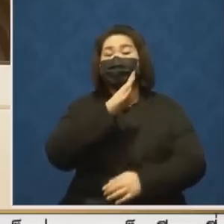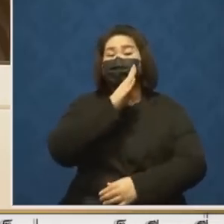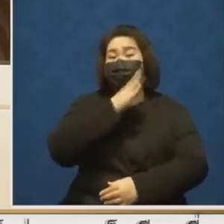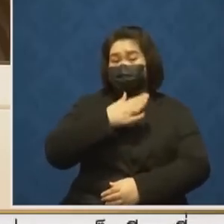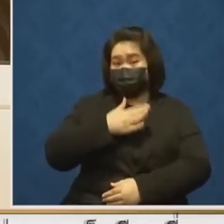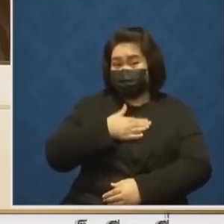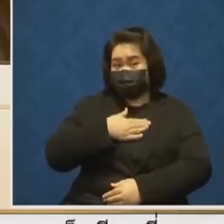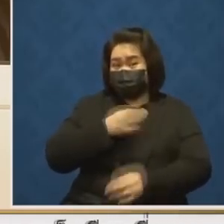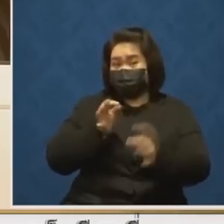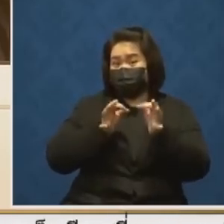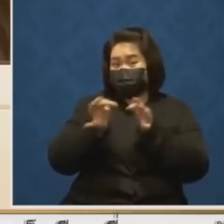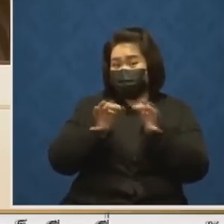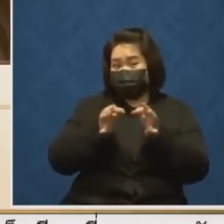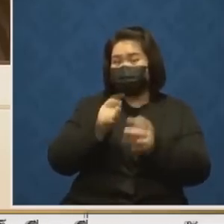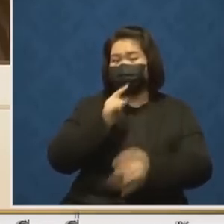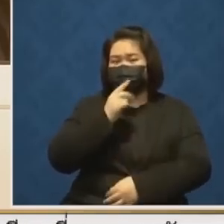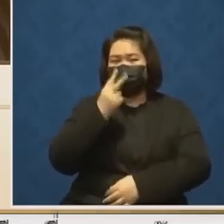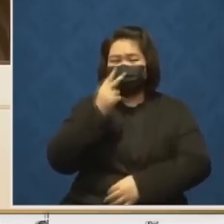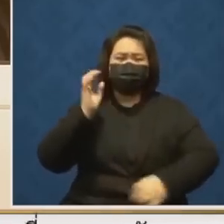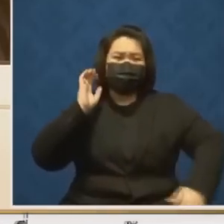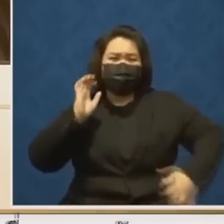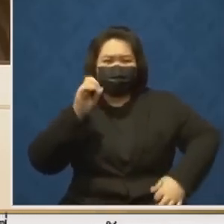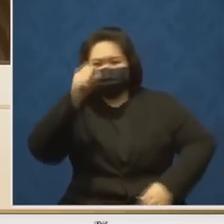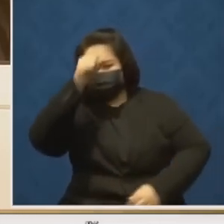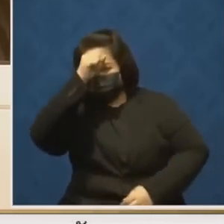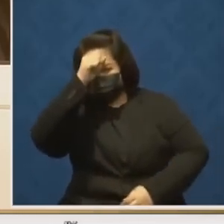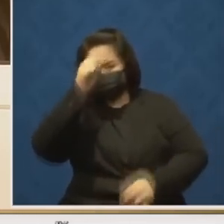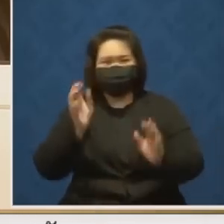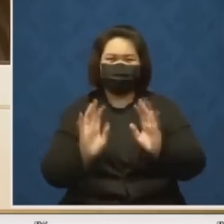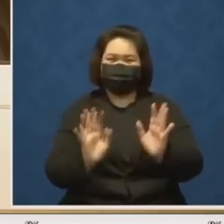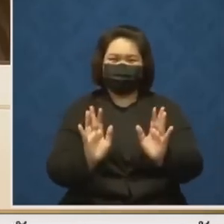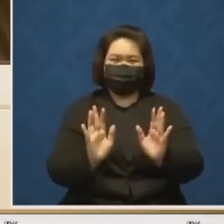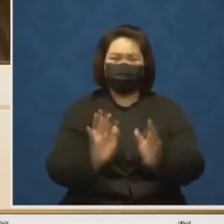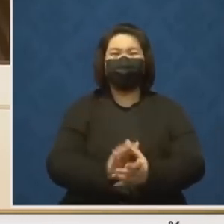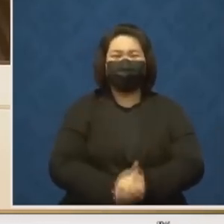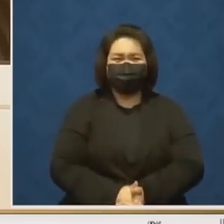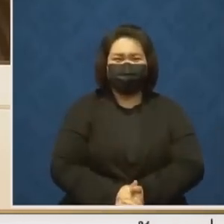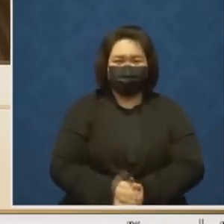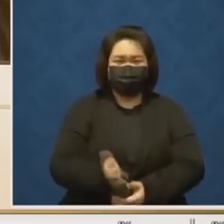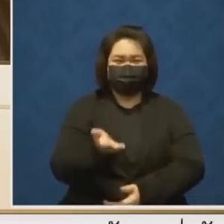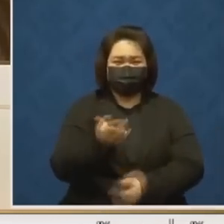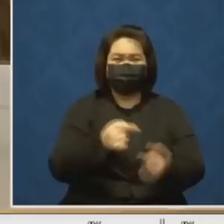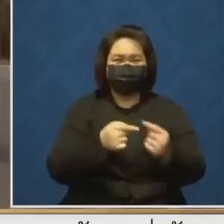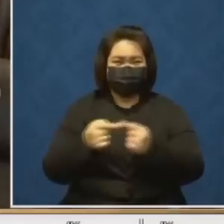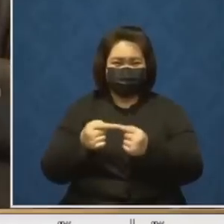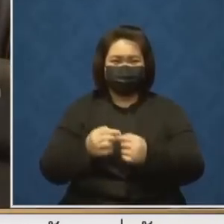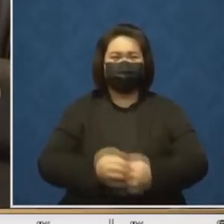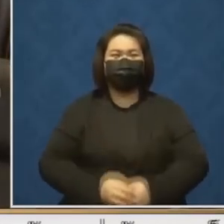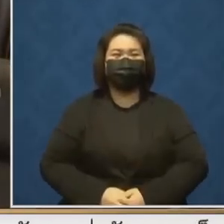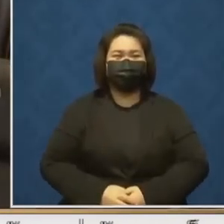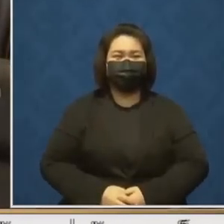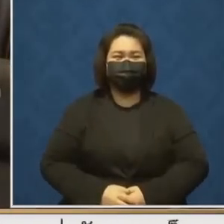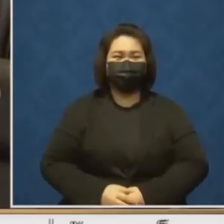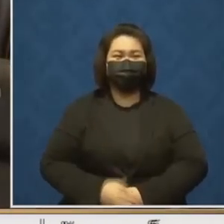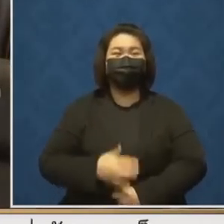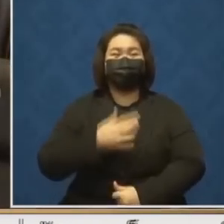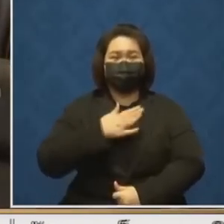ก็อย่าไปมองเริวาโง่ขอบคุ